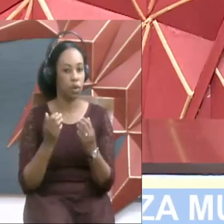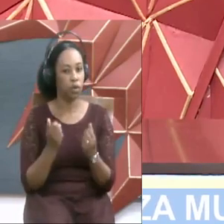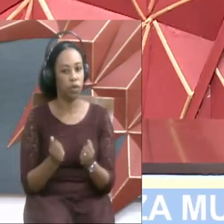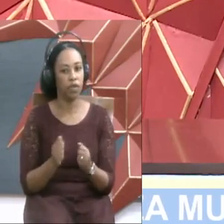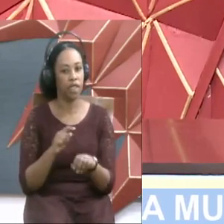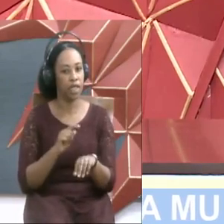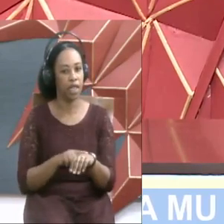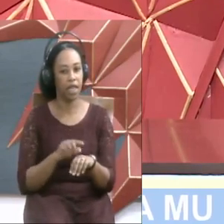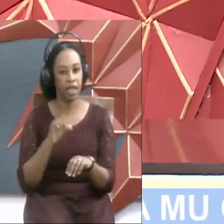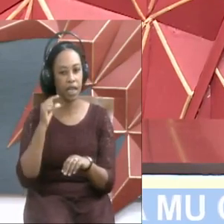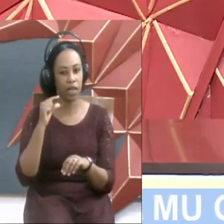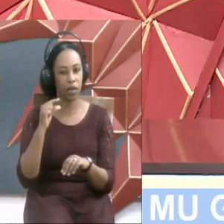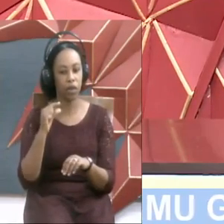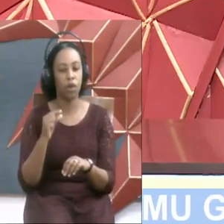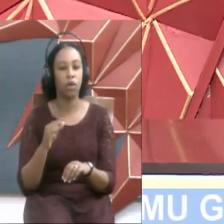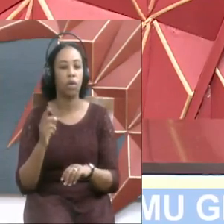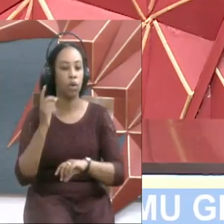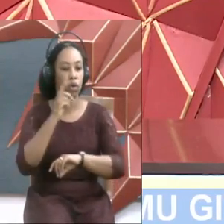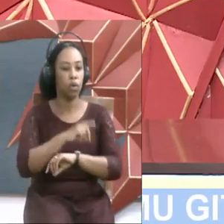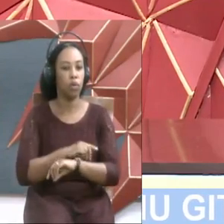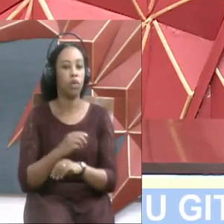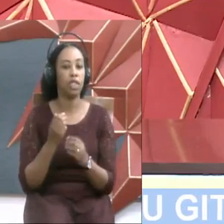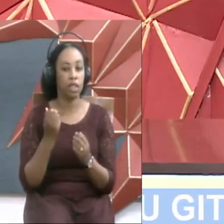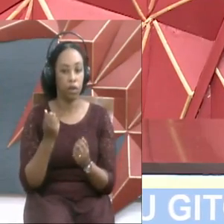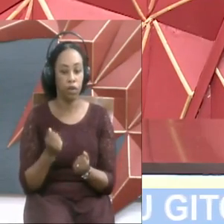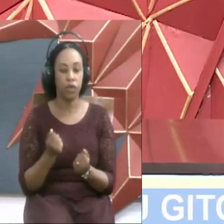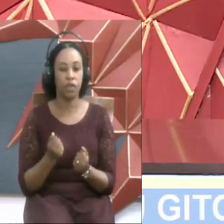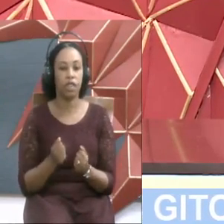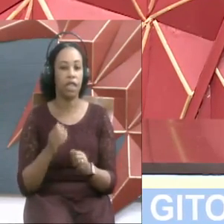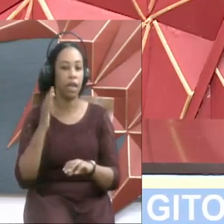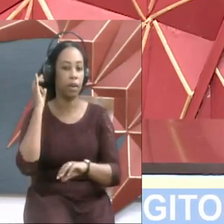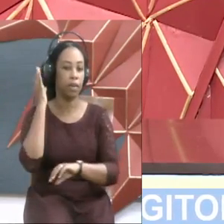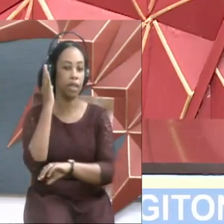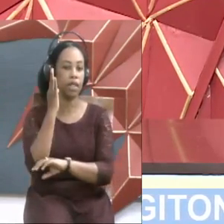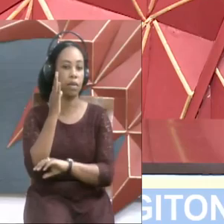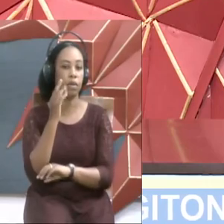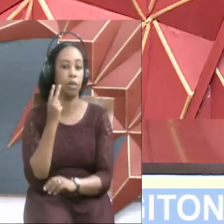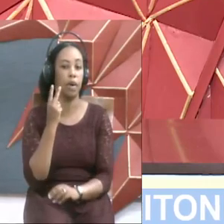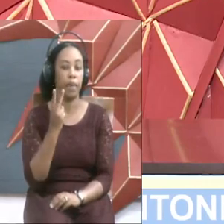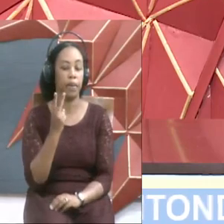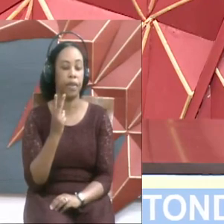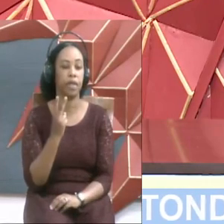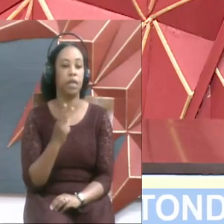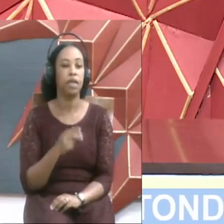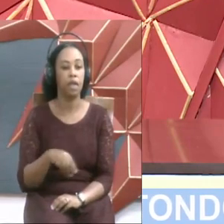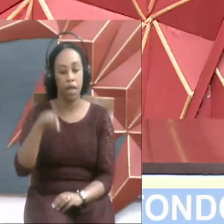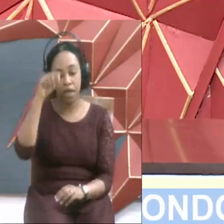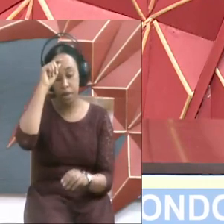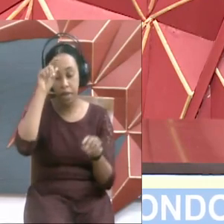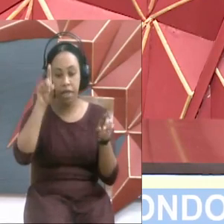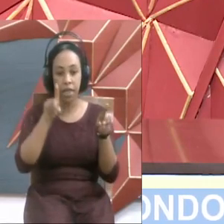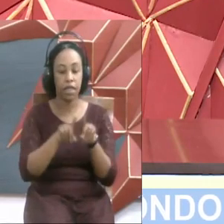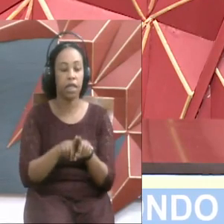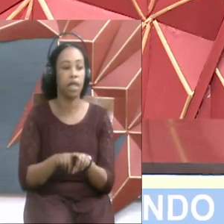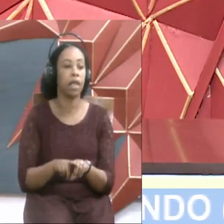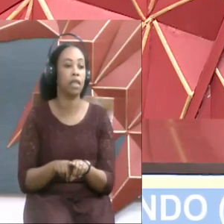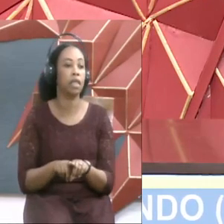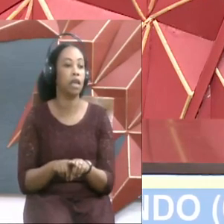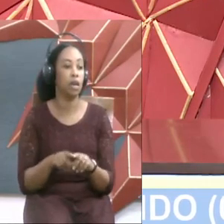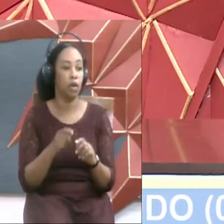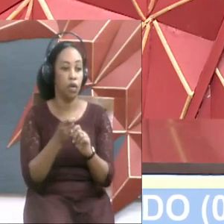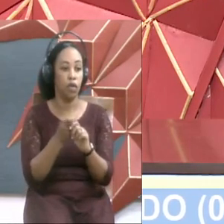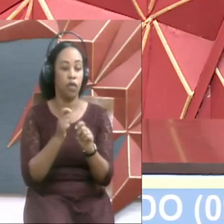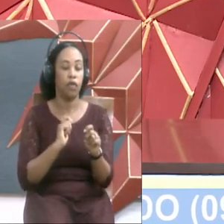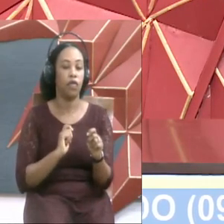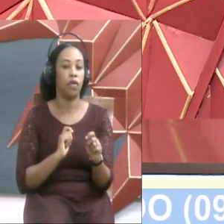nous avons peu de temps parce qu'aujourd'hui nous avons deux prédicateurs. Il y a le frère Jérôme. Uturutse i